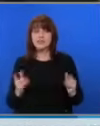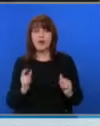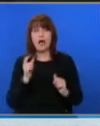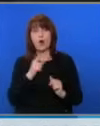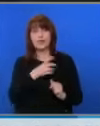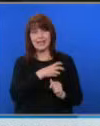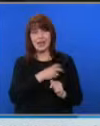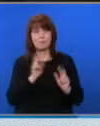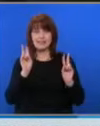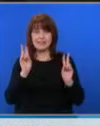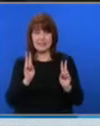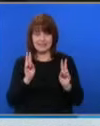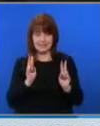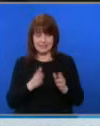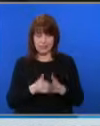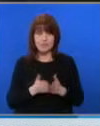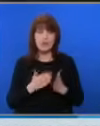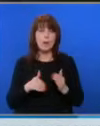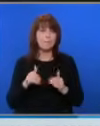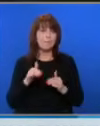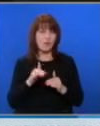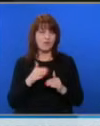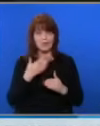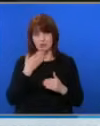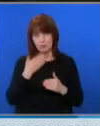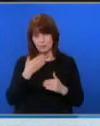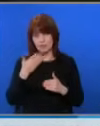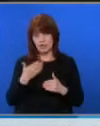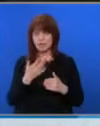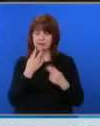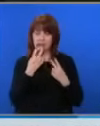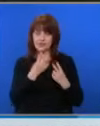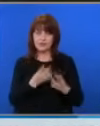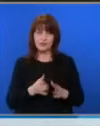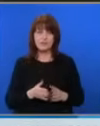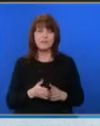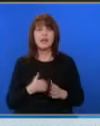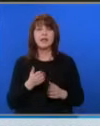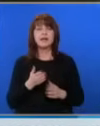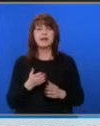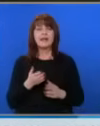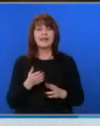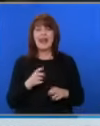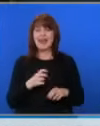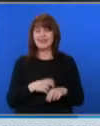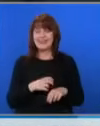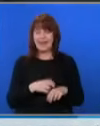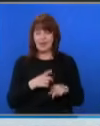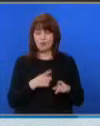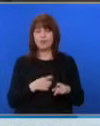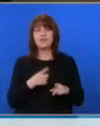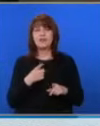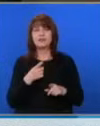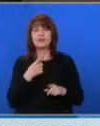от ГЕРБ-СДС и от ППДБ. Повече за посланията на премиера Николай Денков, както и на Продължаваме промяната Демократична